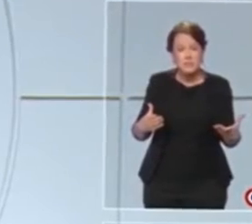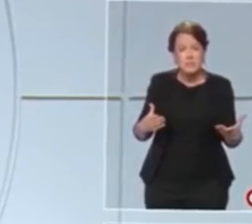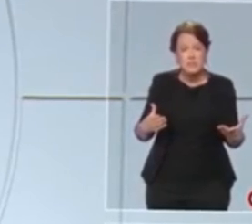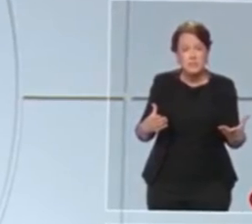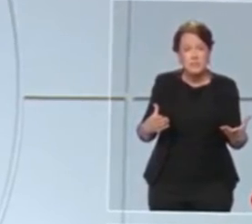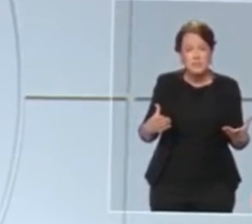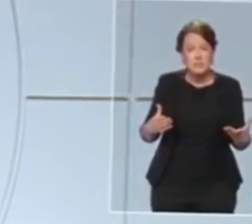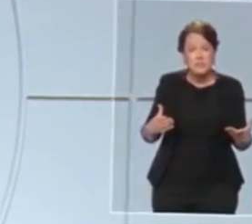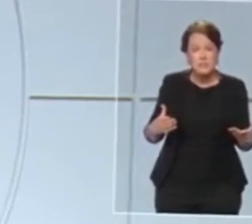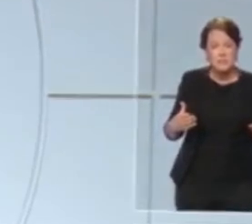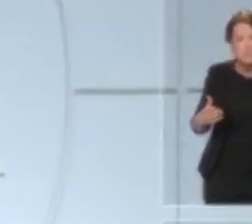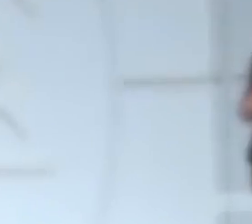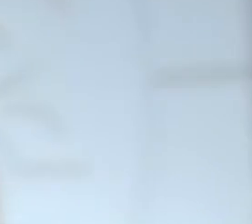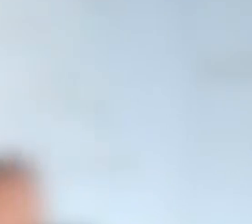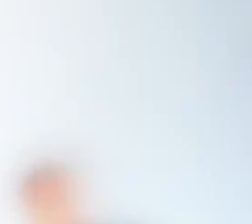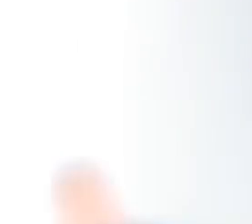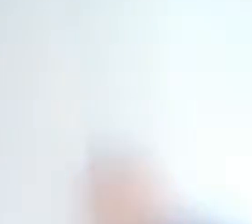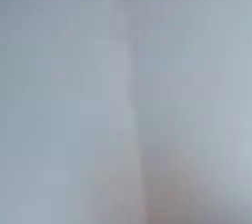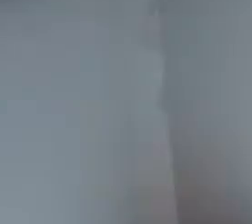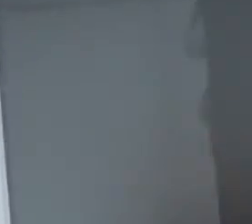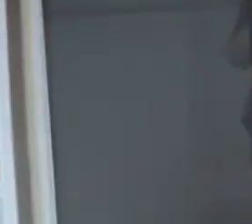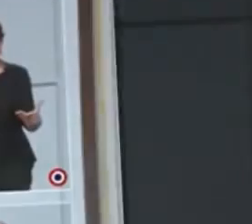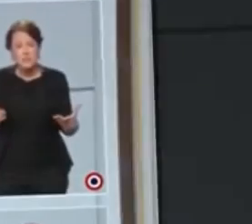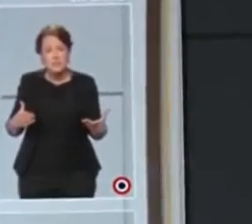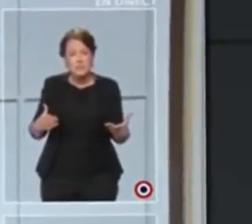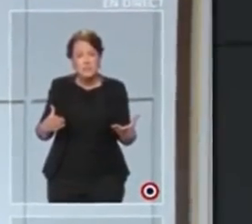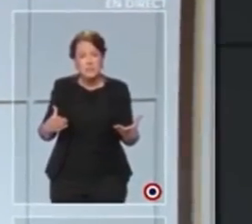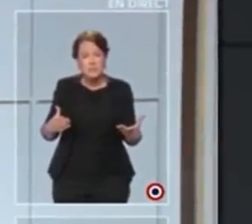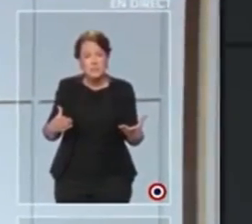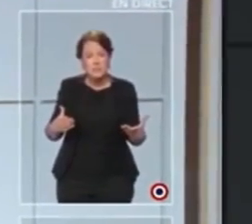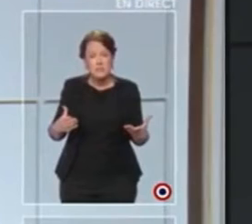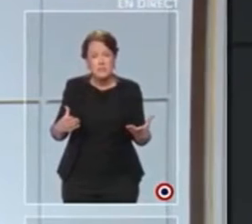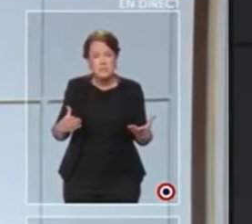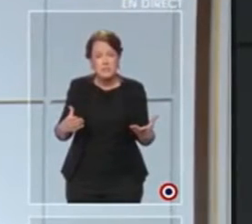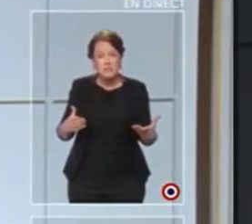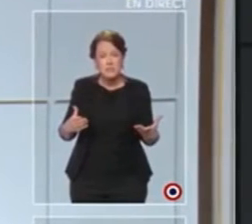1,4%, France Info a refermé le classement avec 160 000